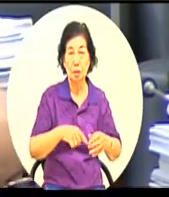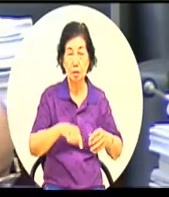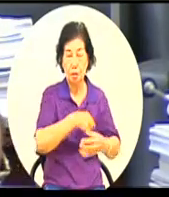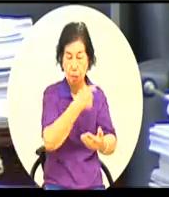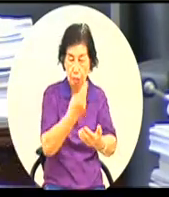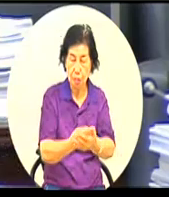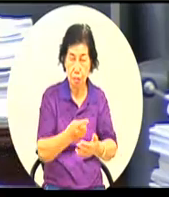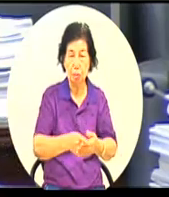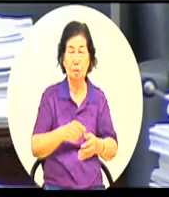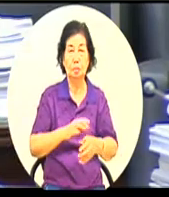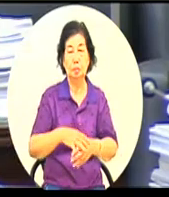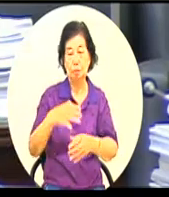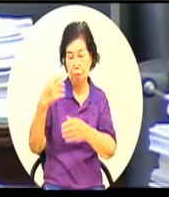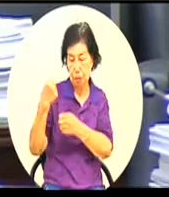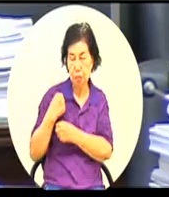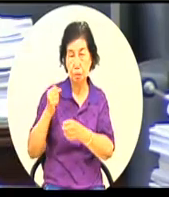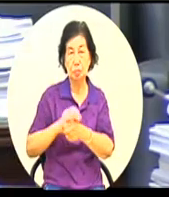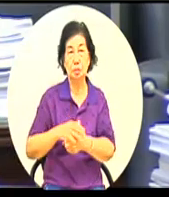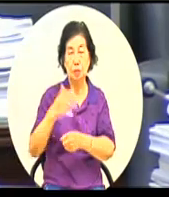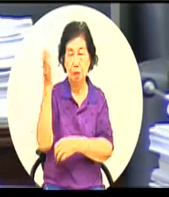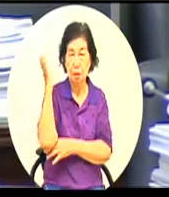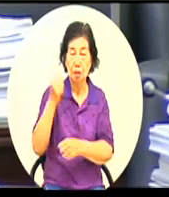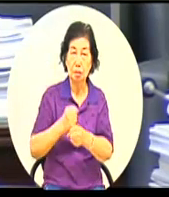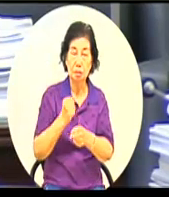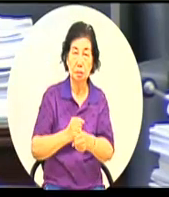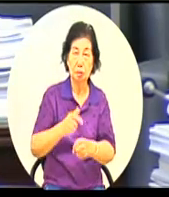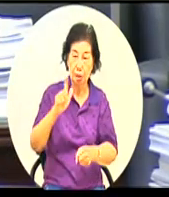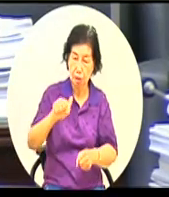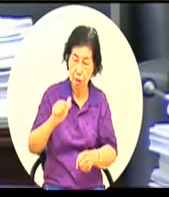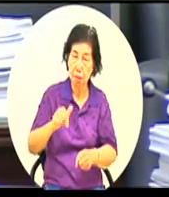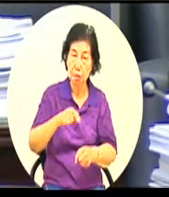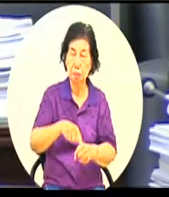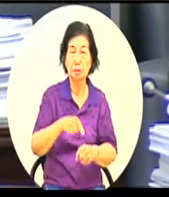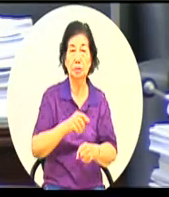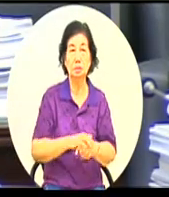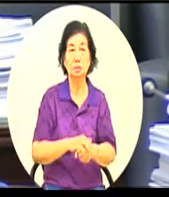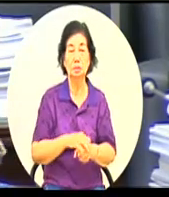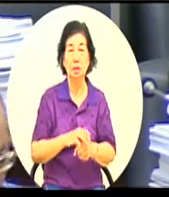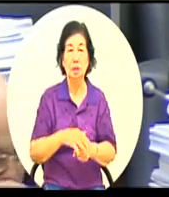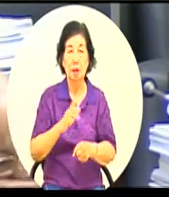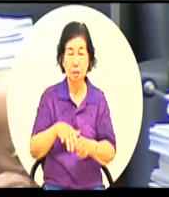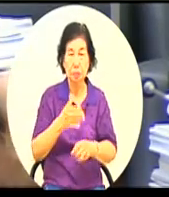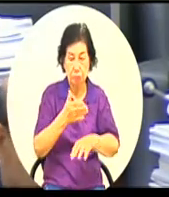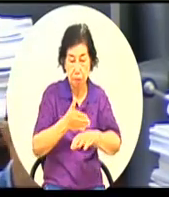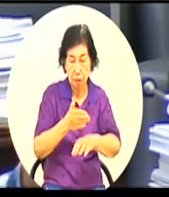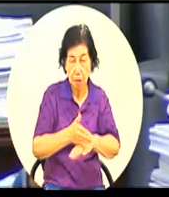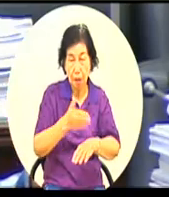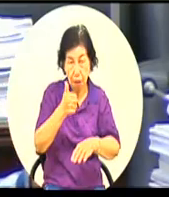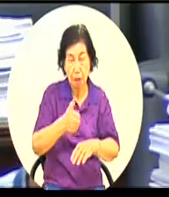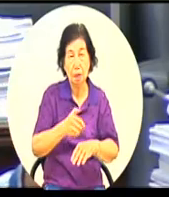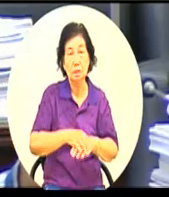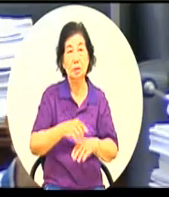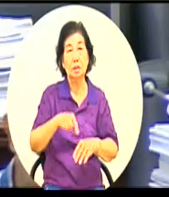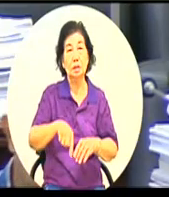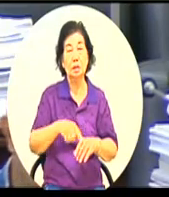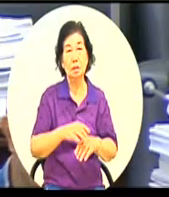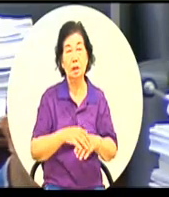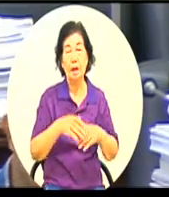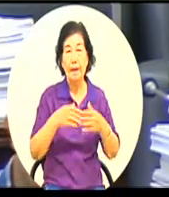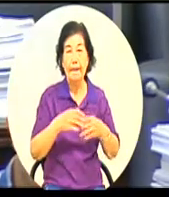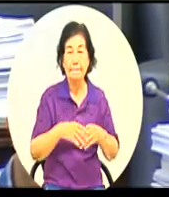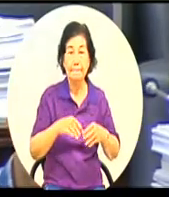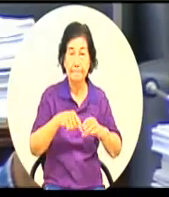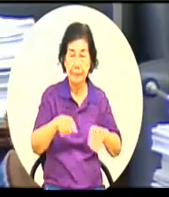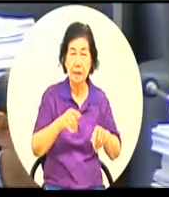人员绝对是功劳者之一。对军公教只有感激，千万唔通将因污名